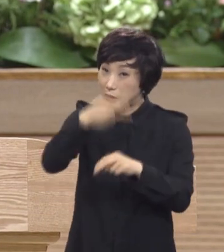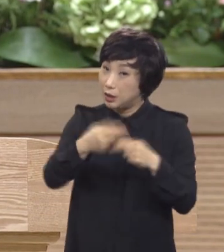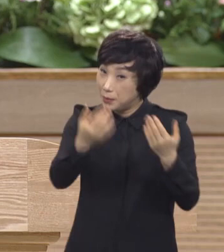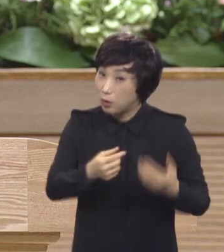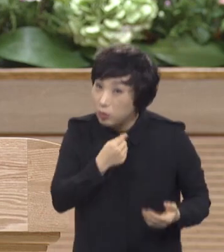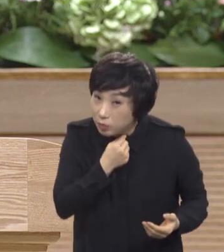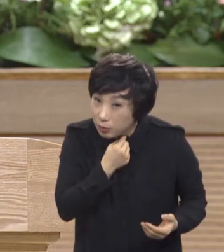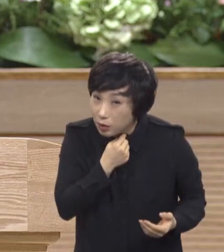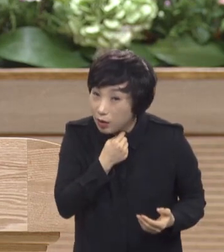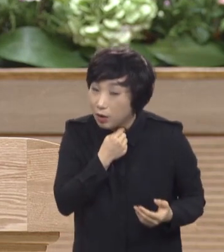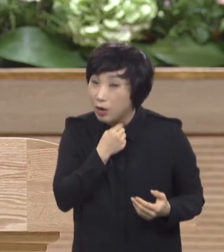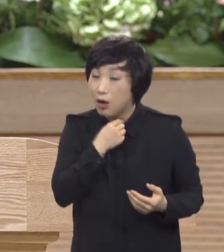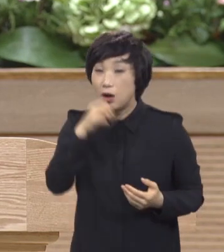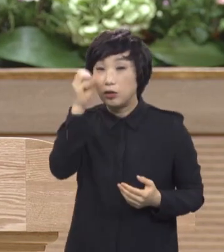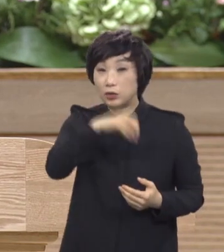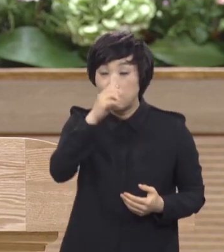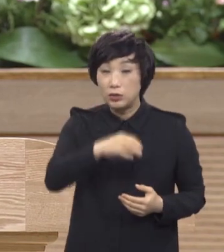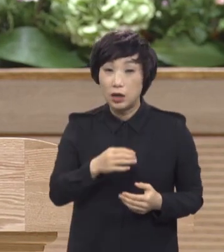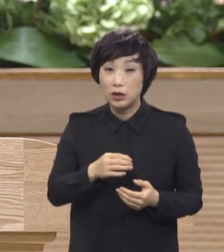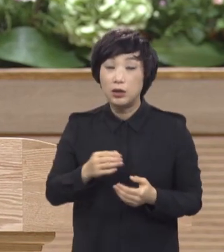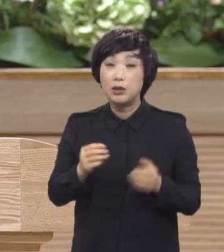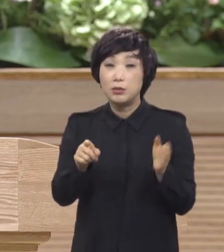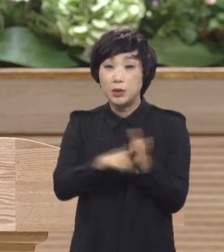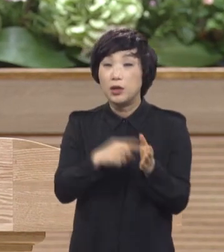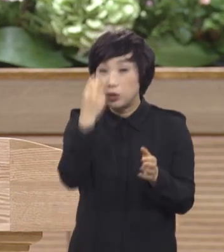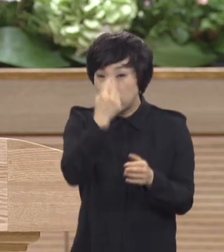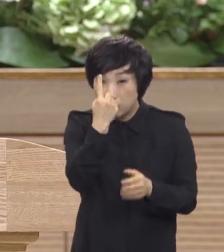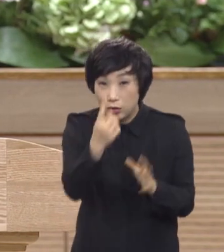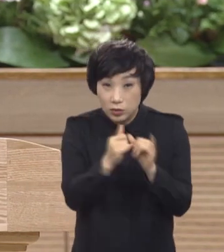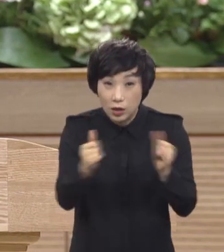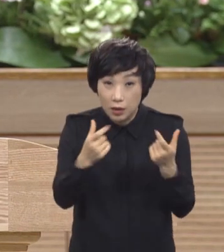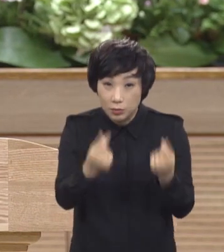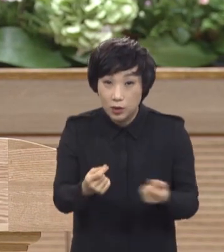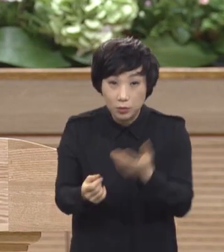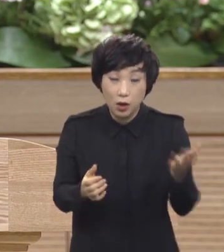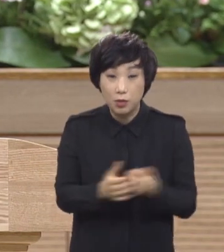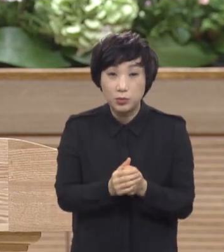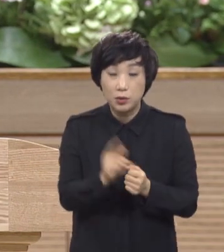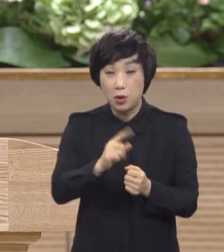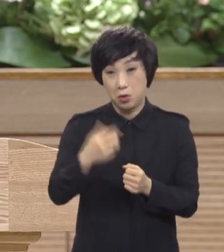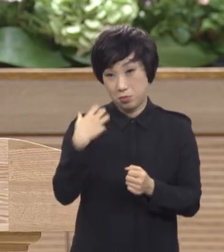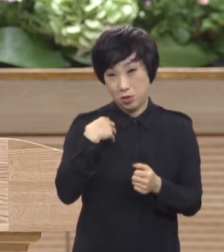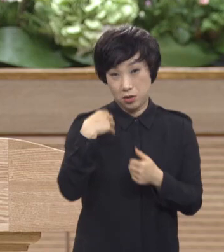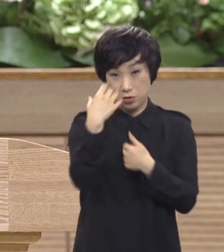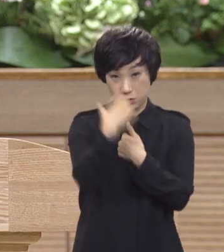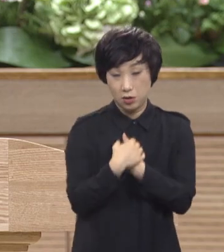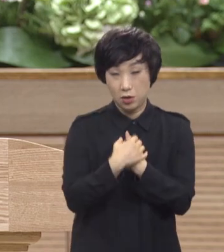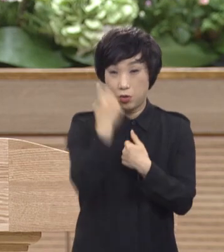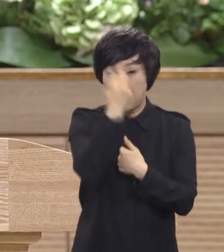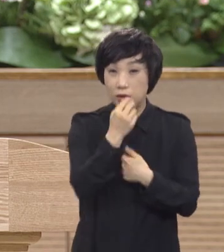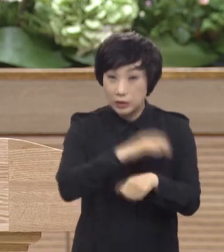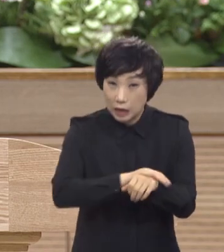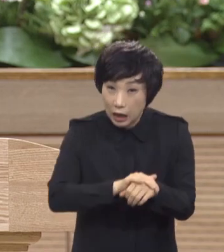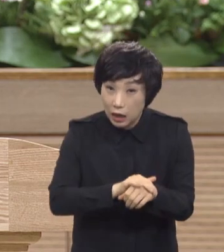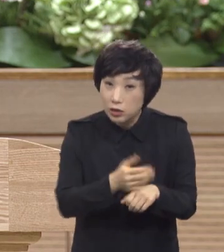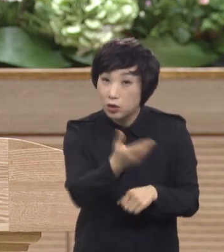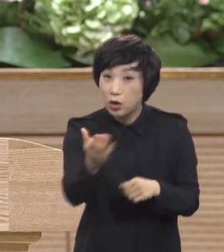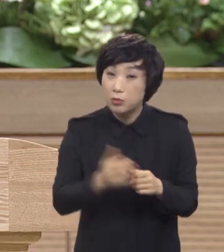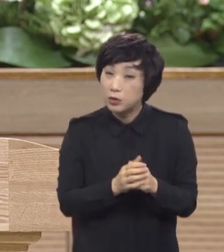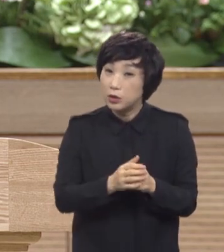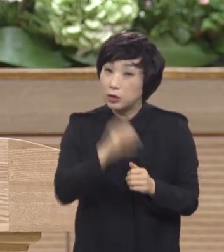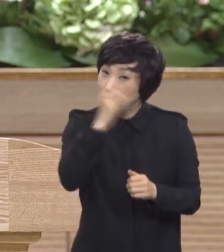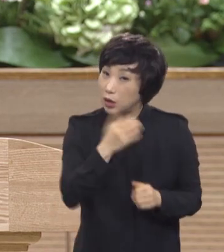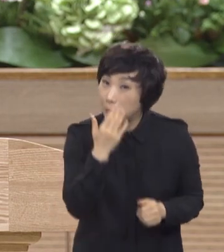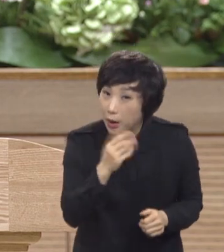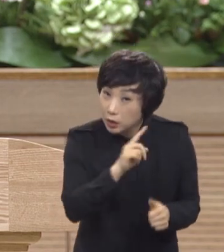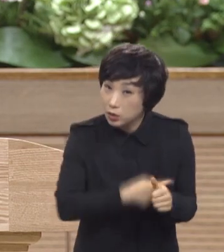그냥 선한 청지기 같이 정말로 잘 맡아도 관리할 수 있는 그런 자가 그냥